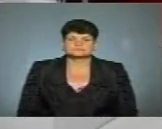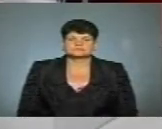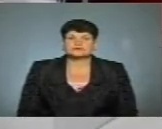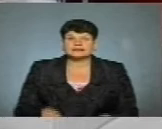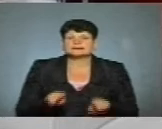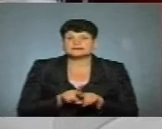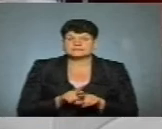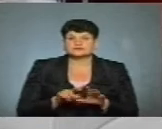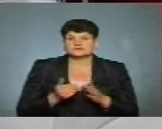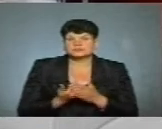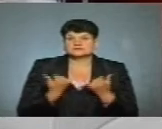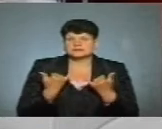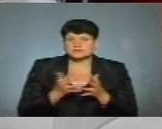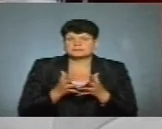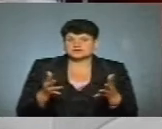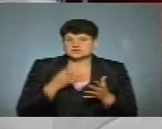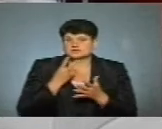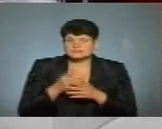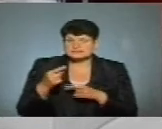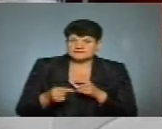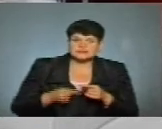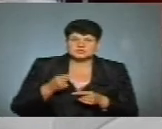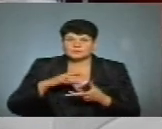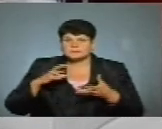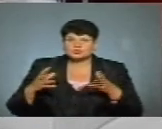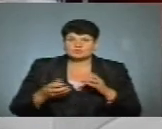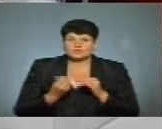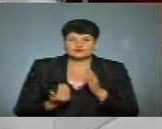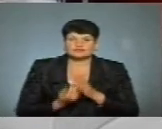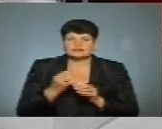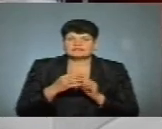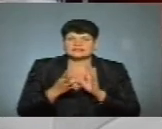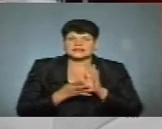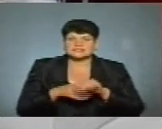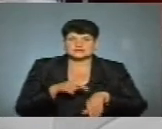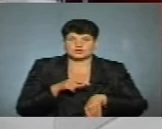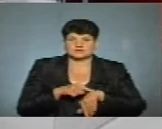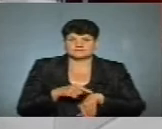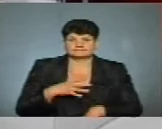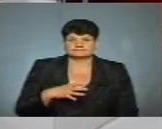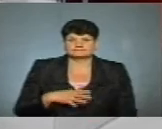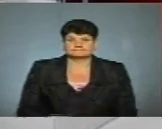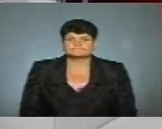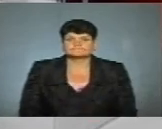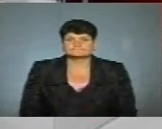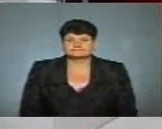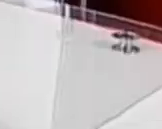Такі новини на цьому. Більше дивіться у наступному підсумковому випуску новин о 19-й годині. Дочекайтеся.